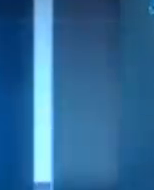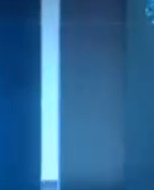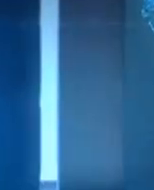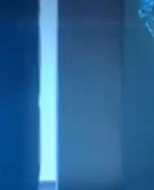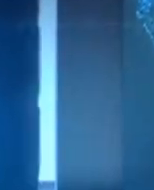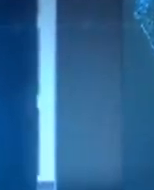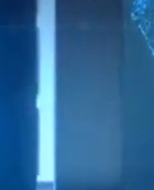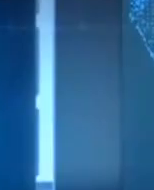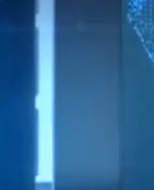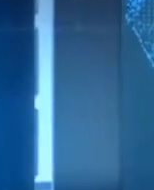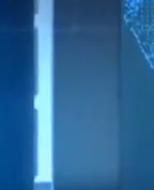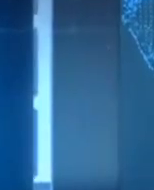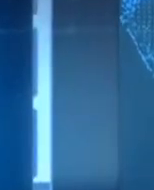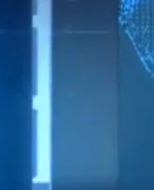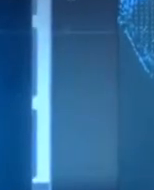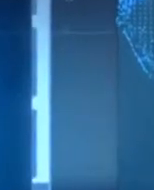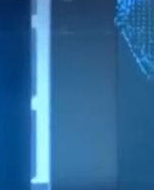баспасөз қызметінің көмегімен.